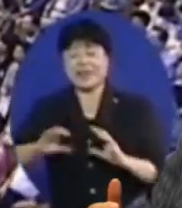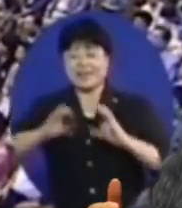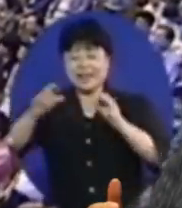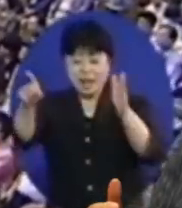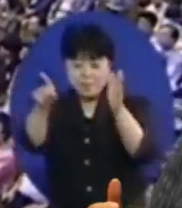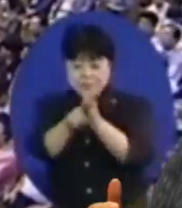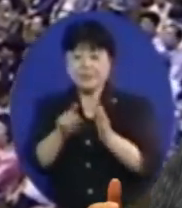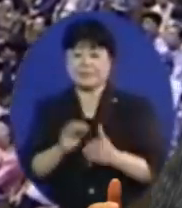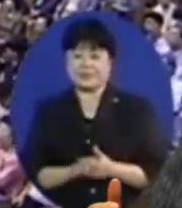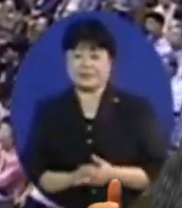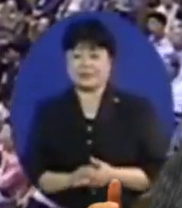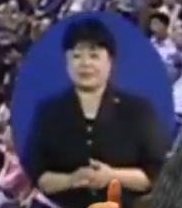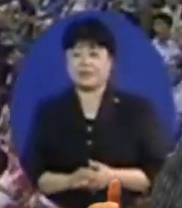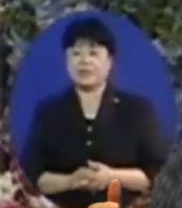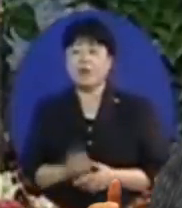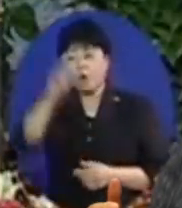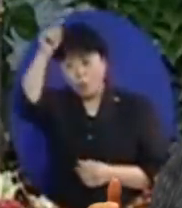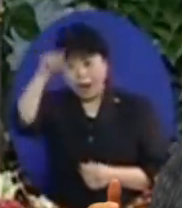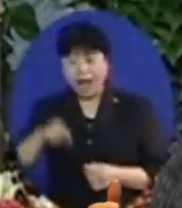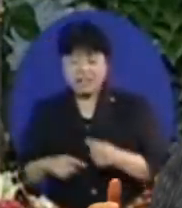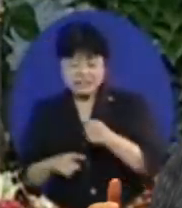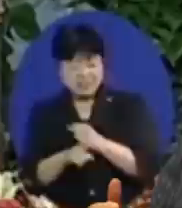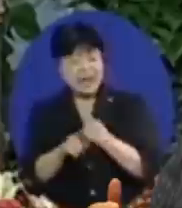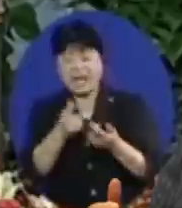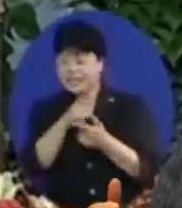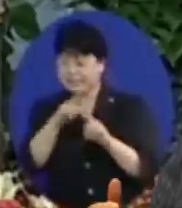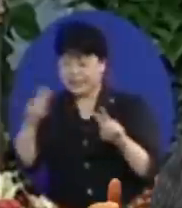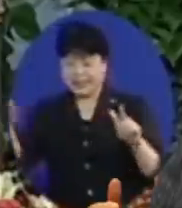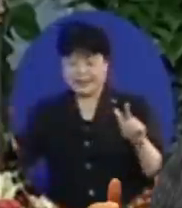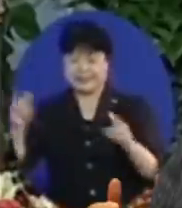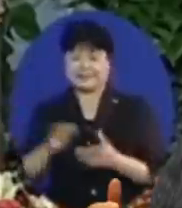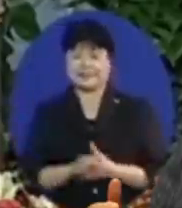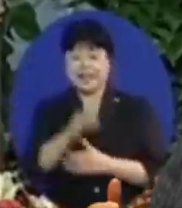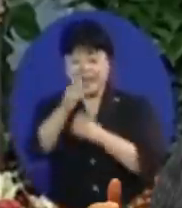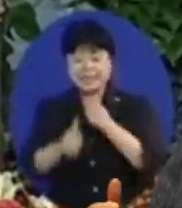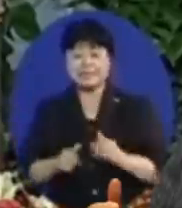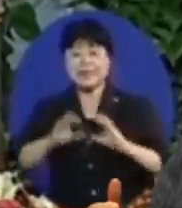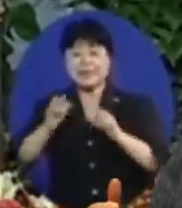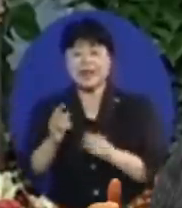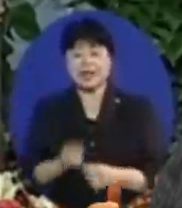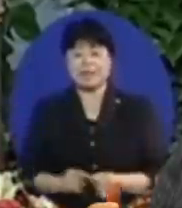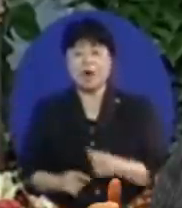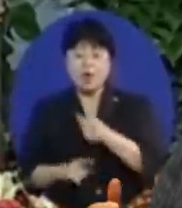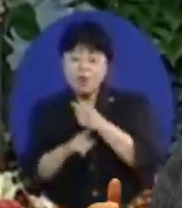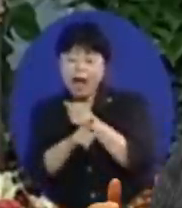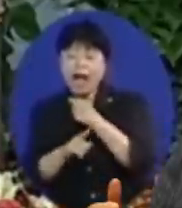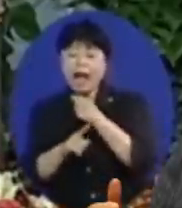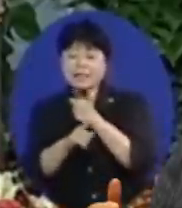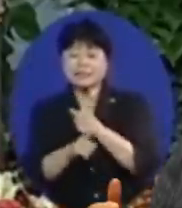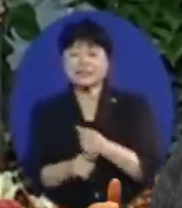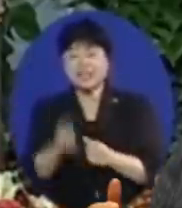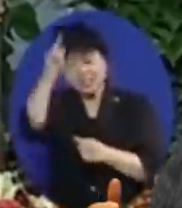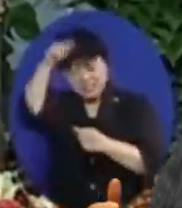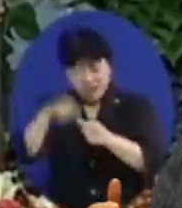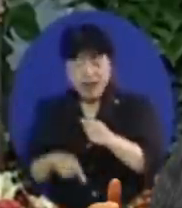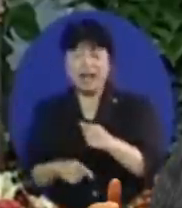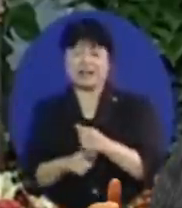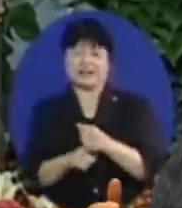믿음의 대상이지 과학이나 철학적 토론의 대상이 아닙니다. 하나님 나라를 과학적으로